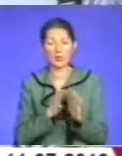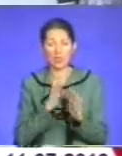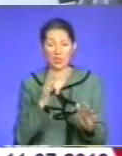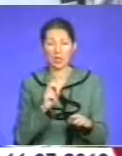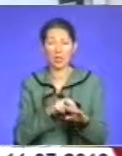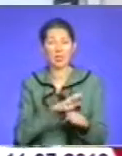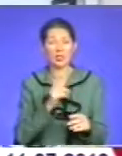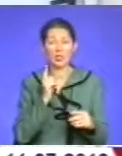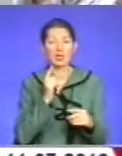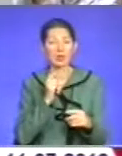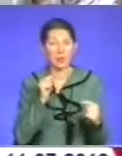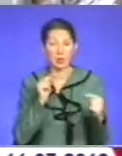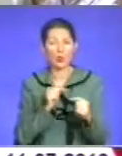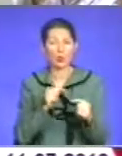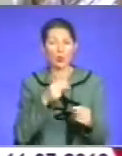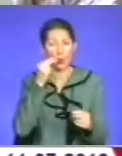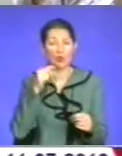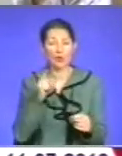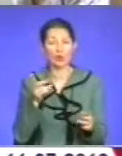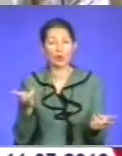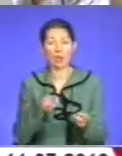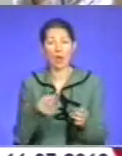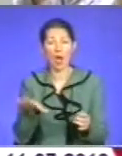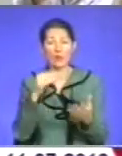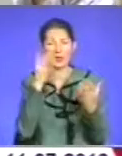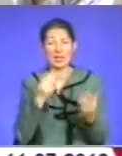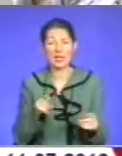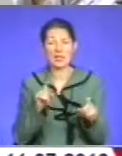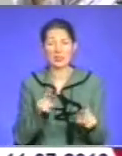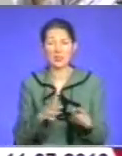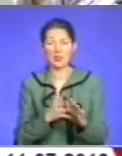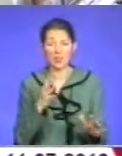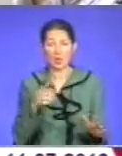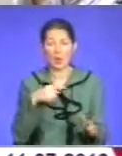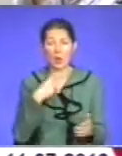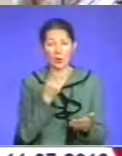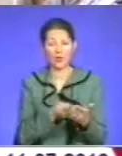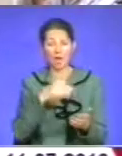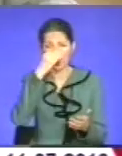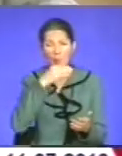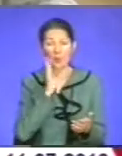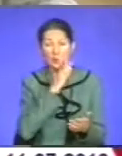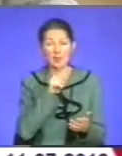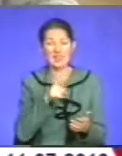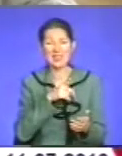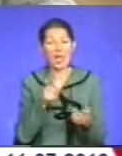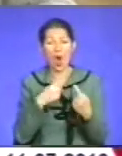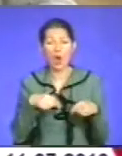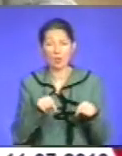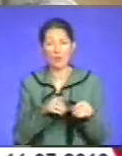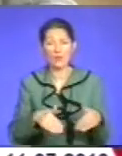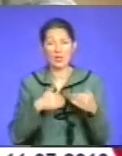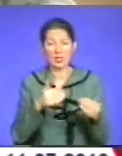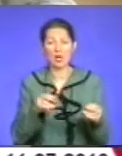лікарі не заперечують. Провину за те, що доводилося цілий день просидіти у чергах, покладають на батьків. Мовляв, ті неорганізовані і